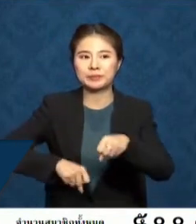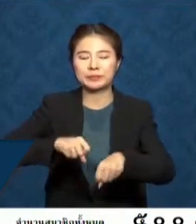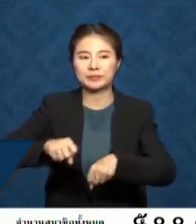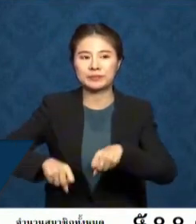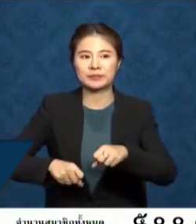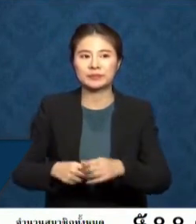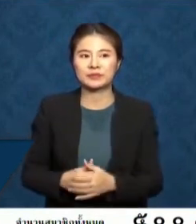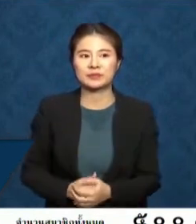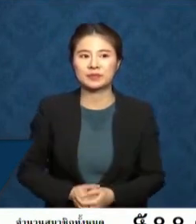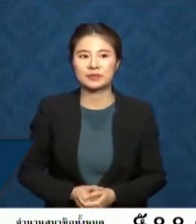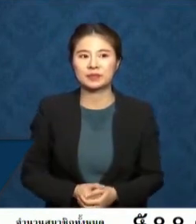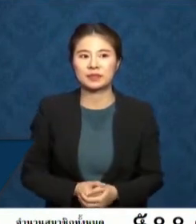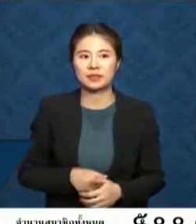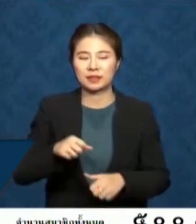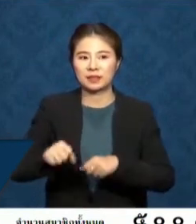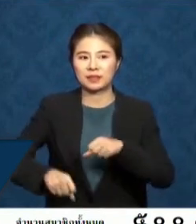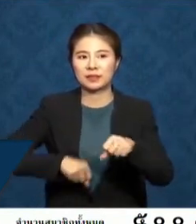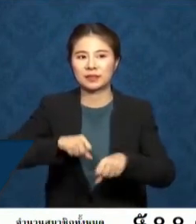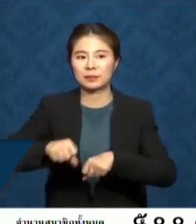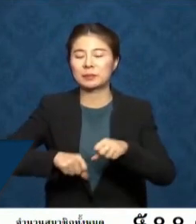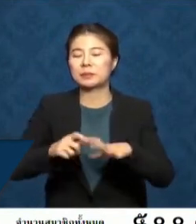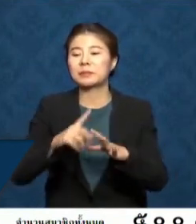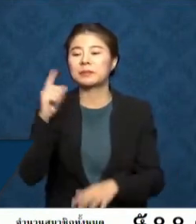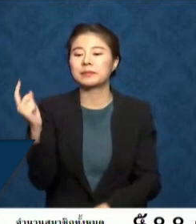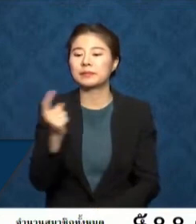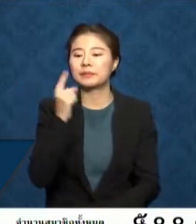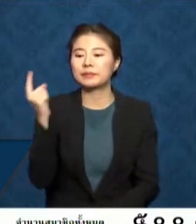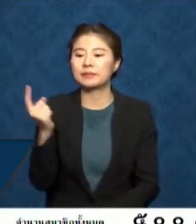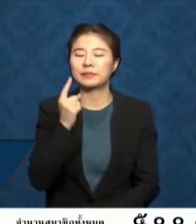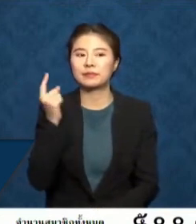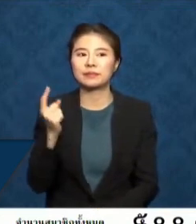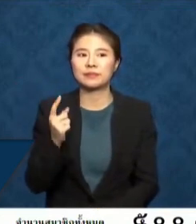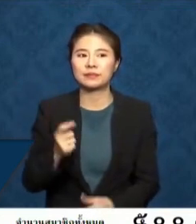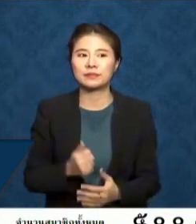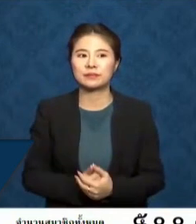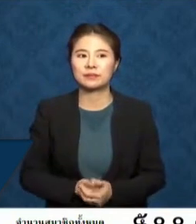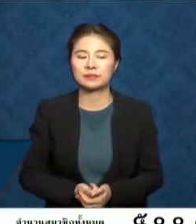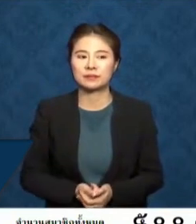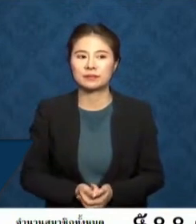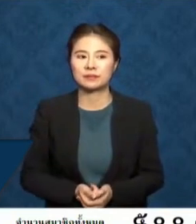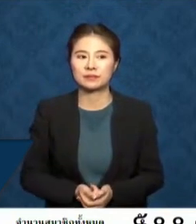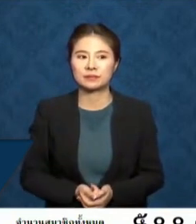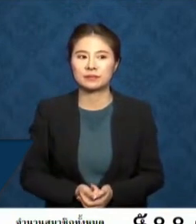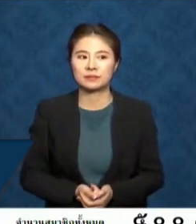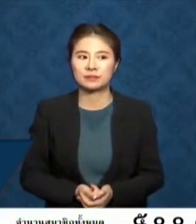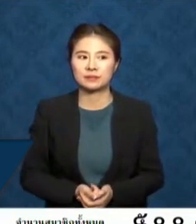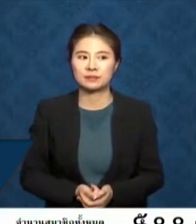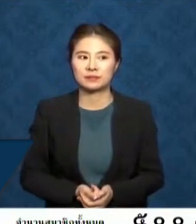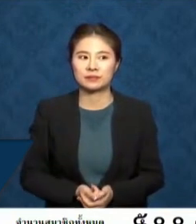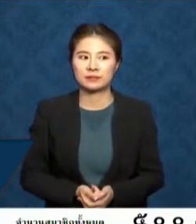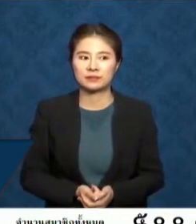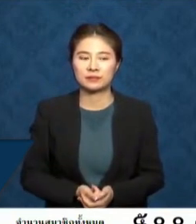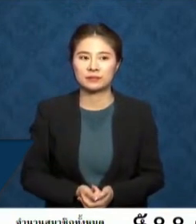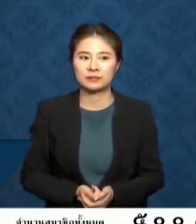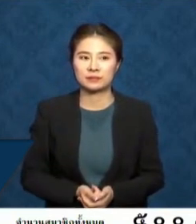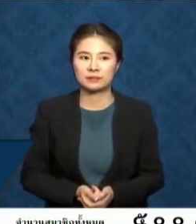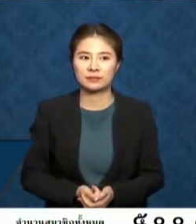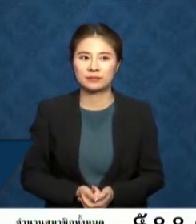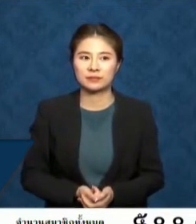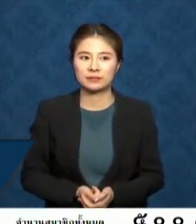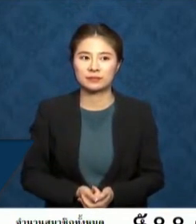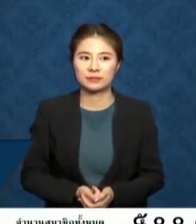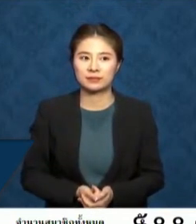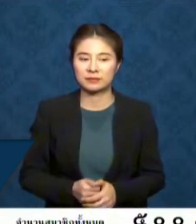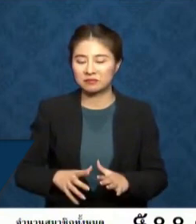จักรยานปั่นเนาะในสถานที่ท่องเที่ยวมีบอดี้แคมซื้อบอดี้แคมเนาะแต่อีกอันนึงครับท่านประธานผมงงเลยนึกว่าจะไปลบสงคร